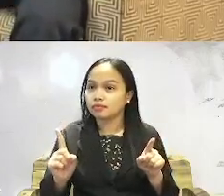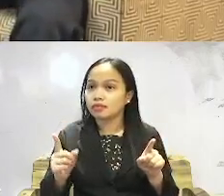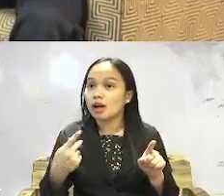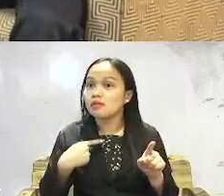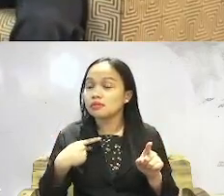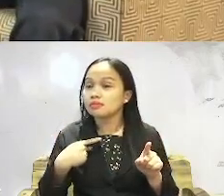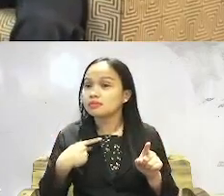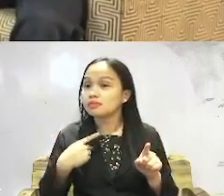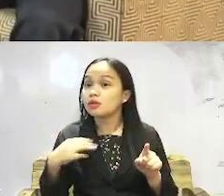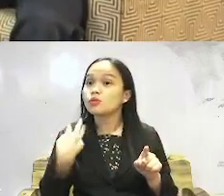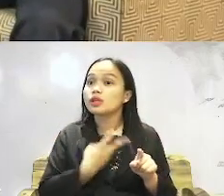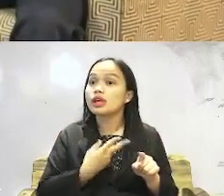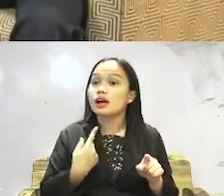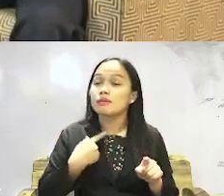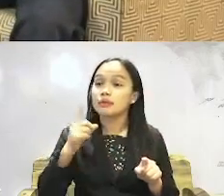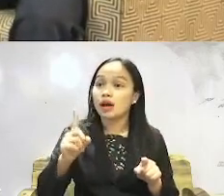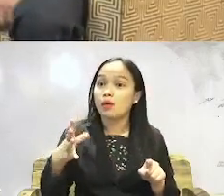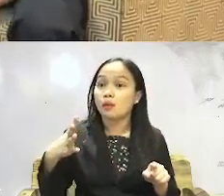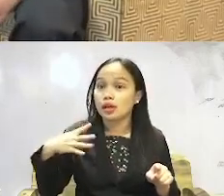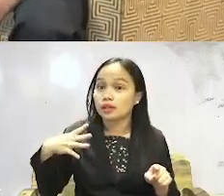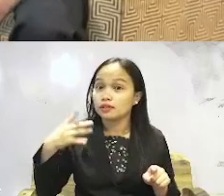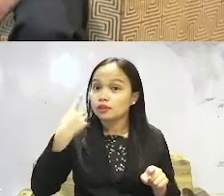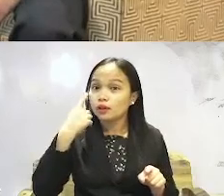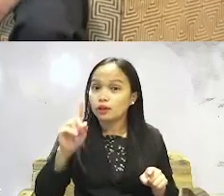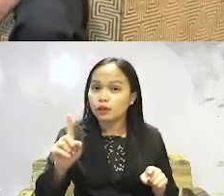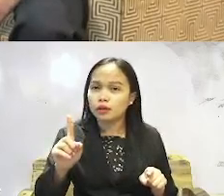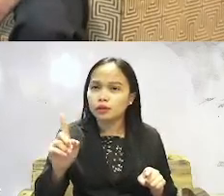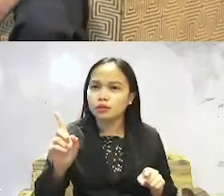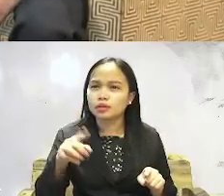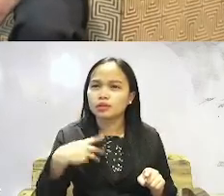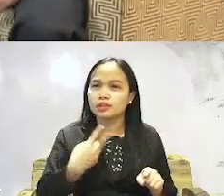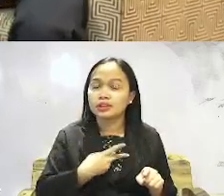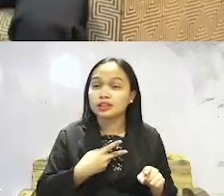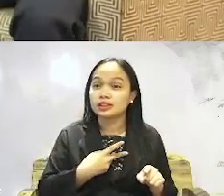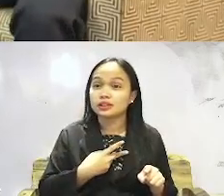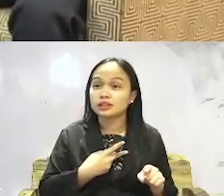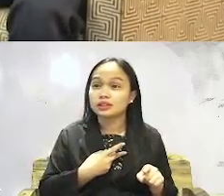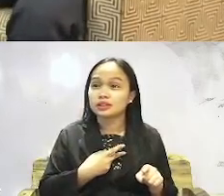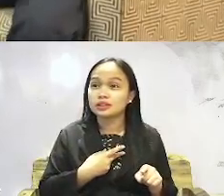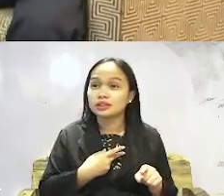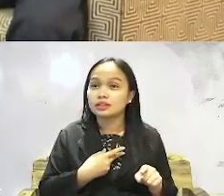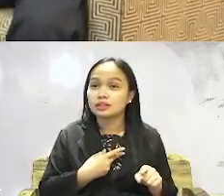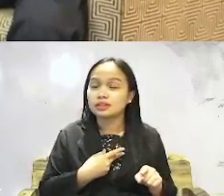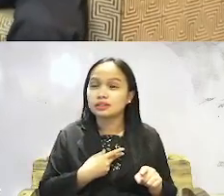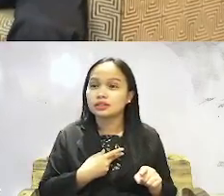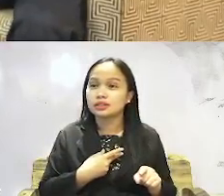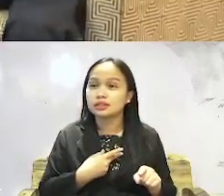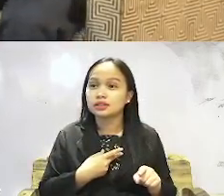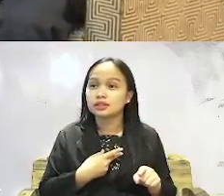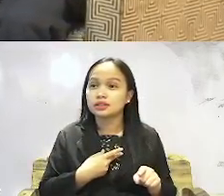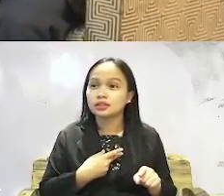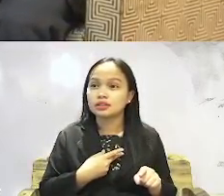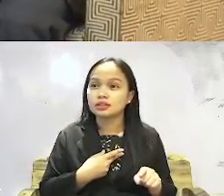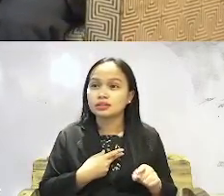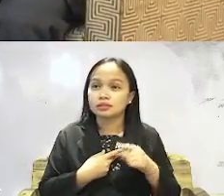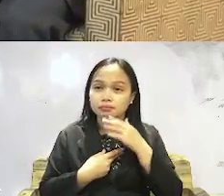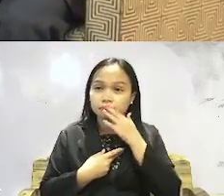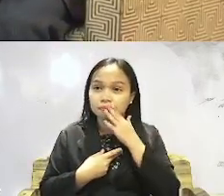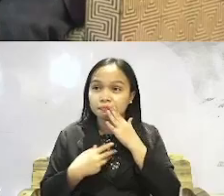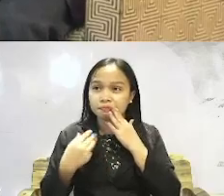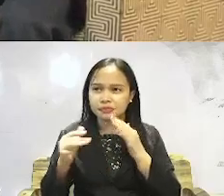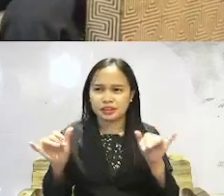Meron pa tayong isang abangan. O meron na tayong isang inabangan. Ano? Alam mo na, warden ako eh. Ayun ka pala, warden. Yes. Mukhang may pinasok ka na.